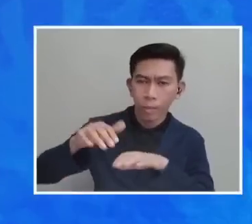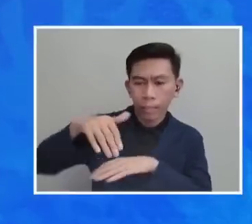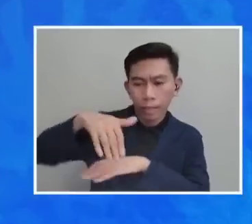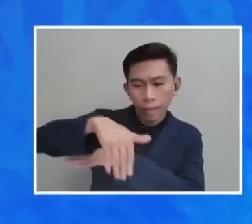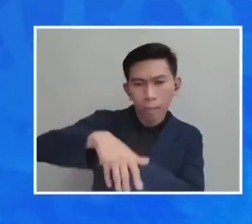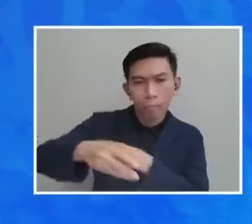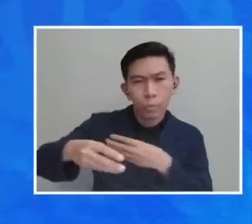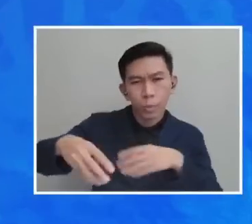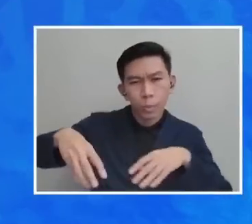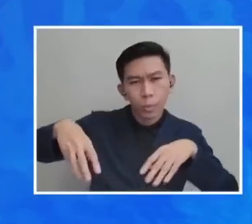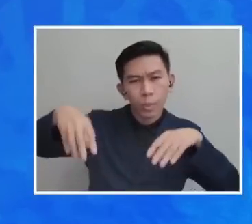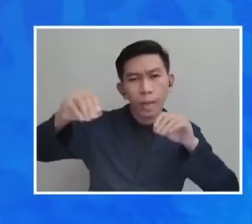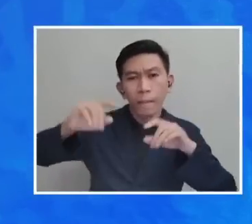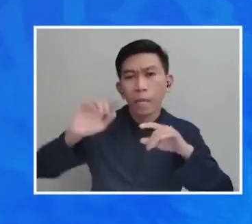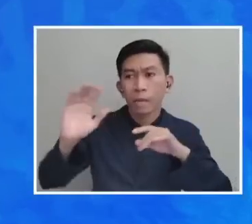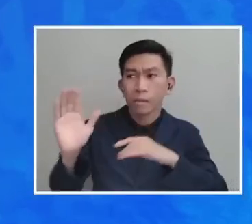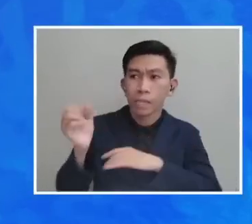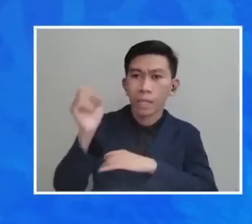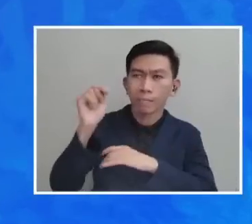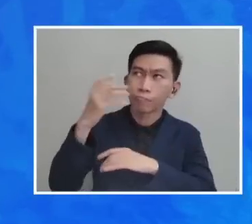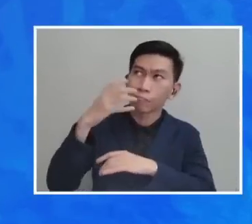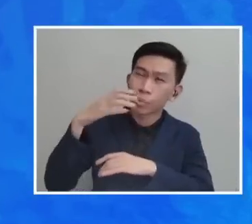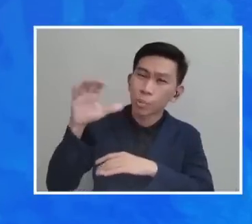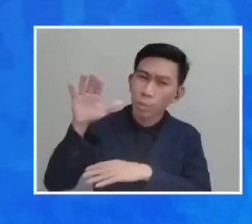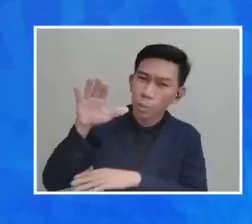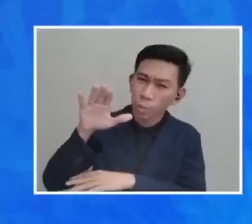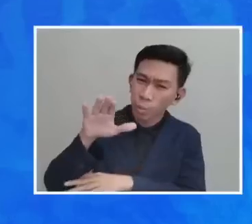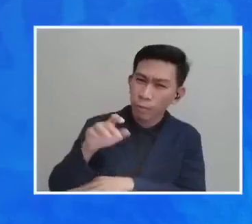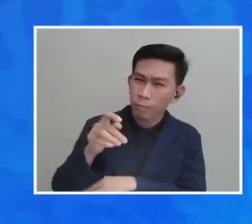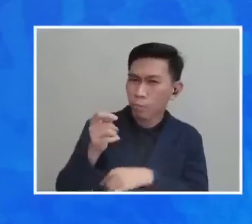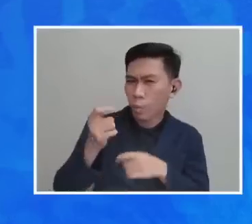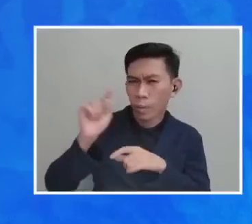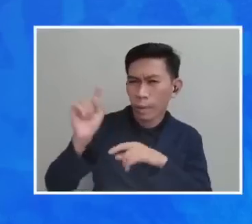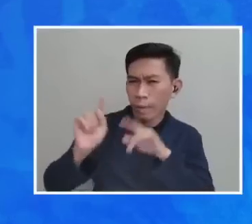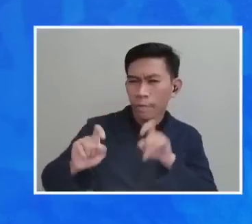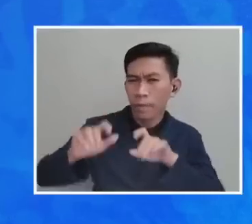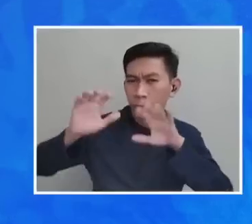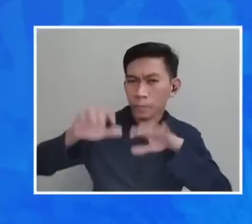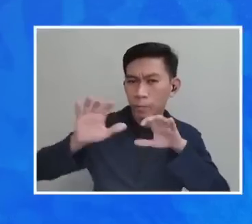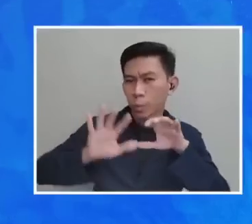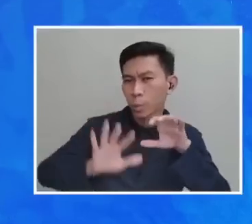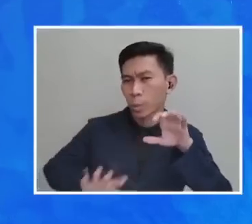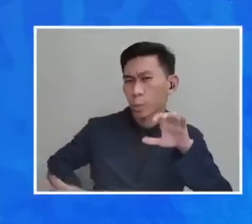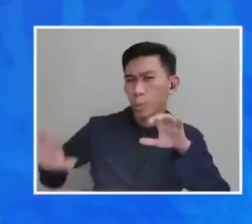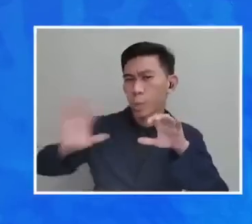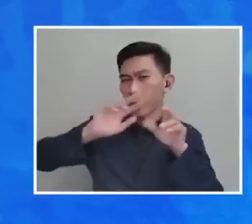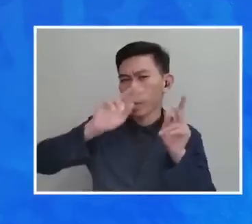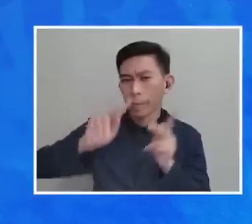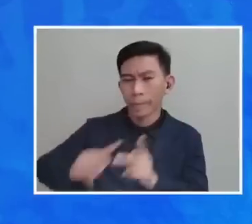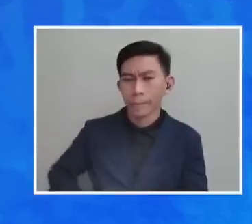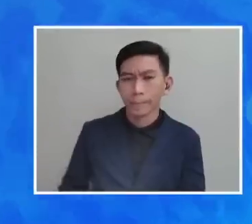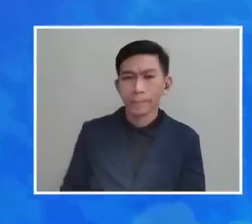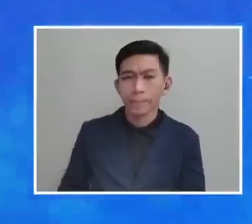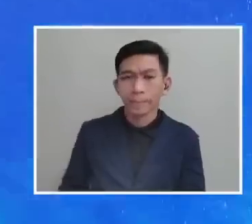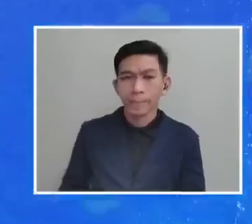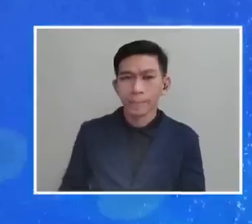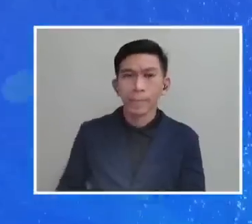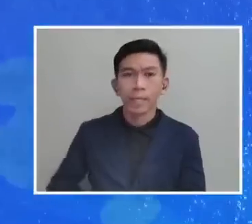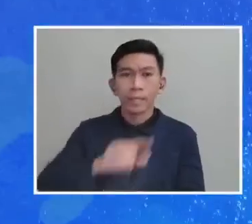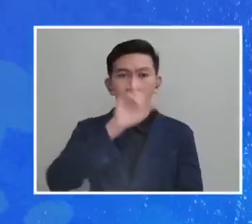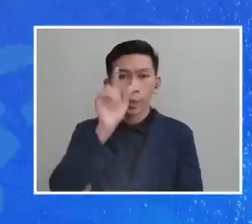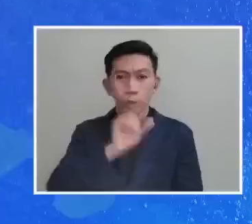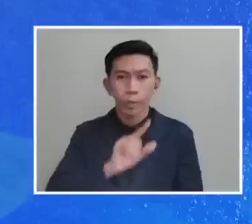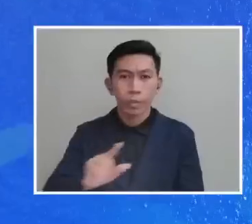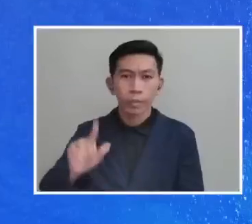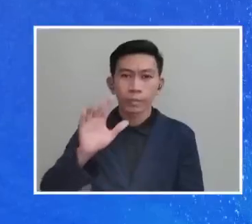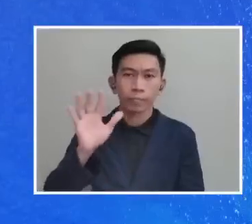maaraw muli hanggang tanghali at hapon may aasahang thunderstorm sa halos buong probinsya. Sa malaking bahagi ng Luzon, maaraw po